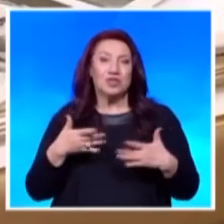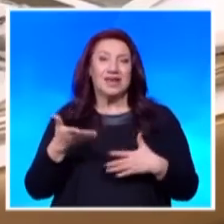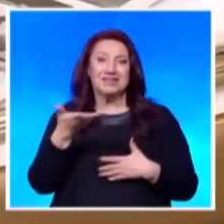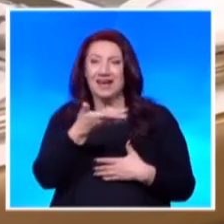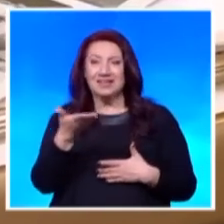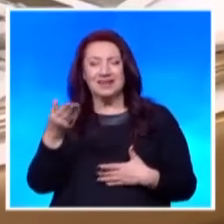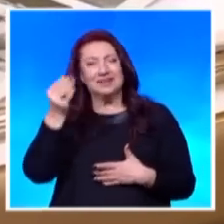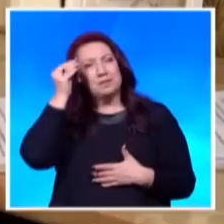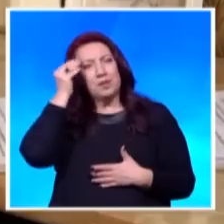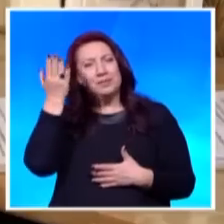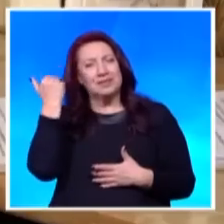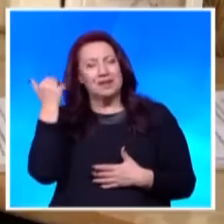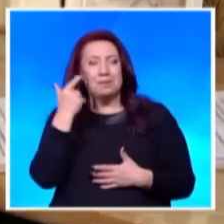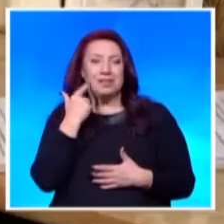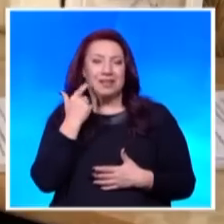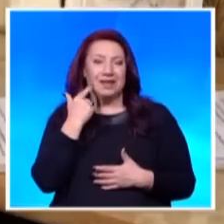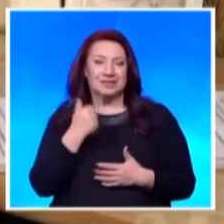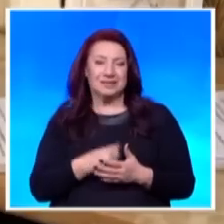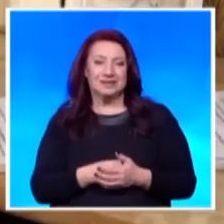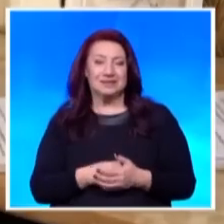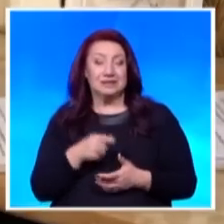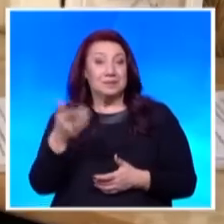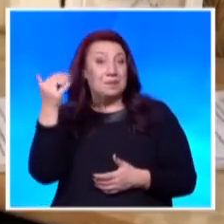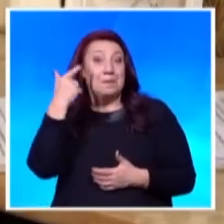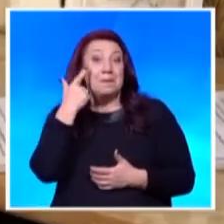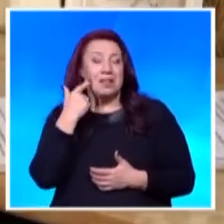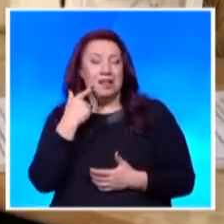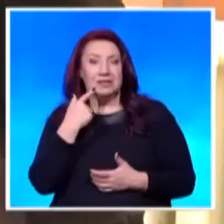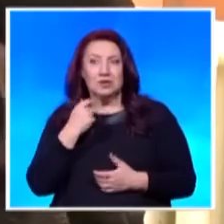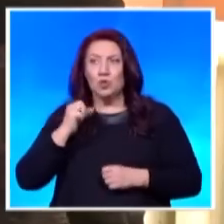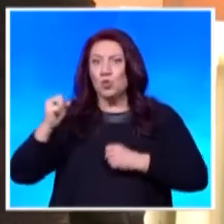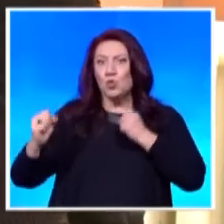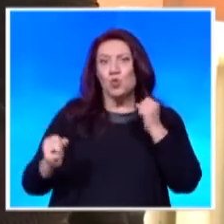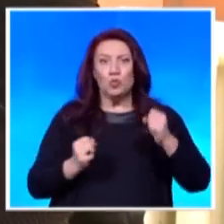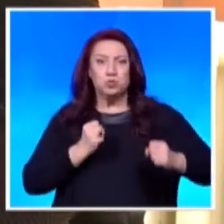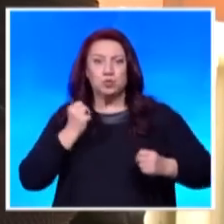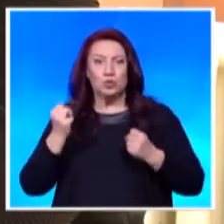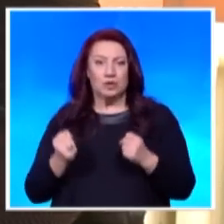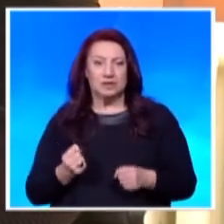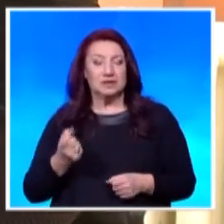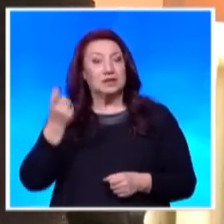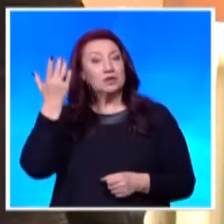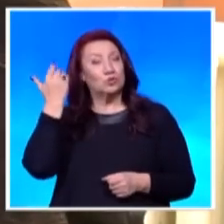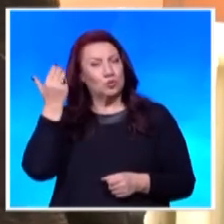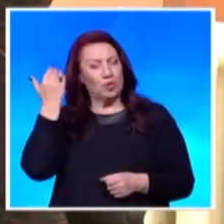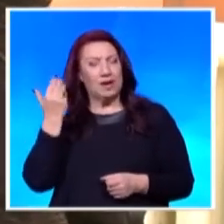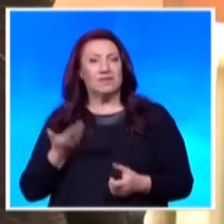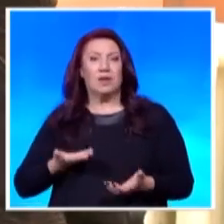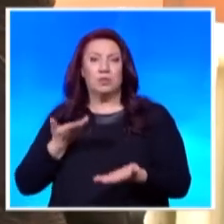младостта. Като младеж с буйна кръв, за какво мечтаехте тогава? Тогава бях подал документите